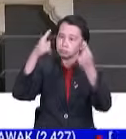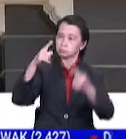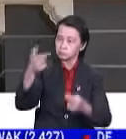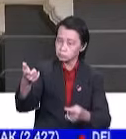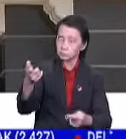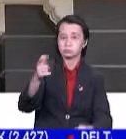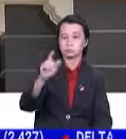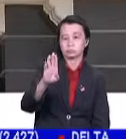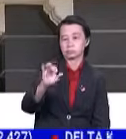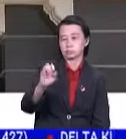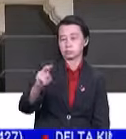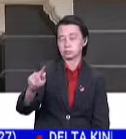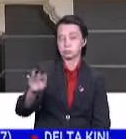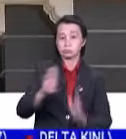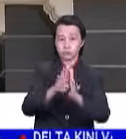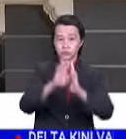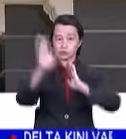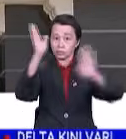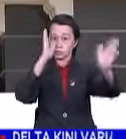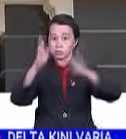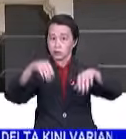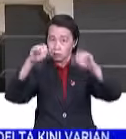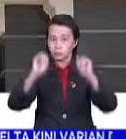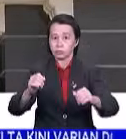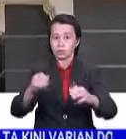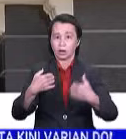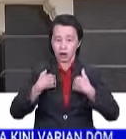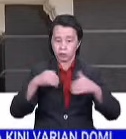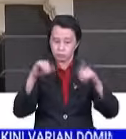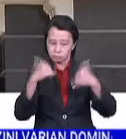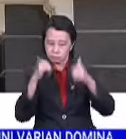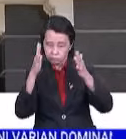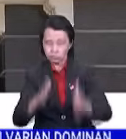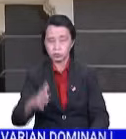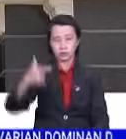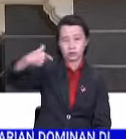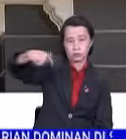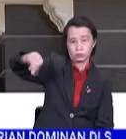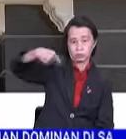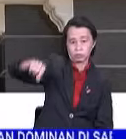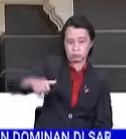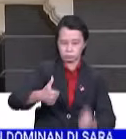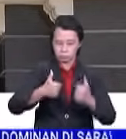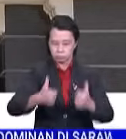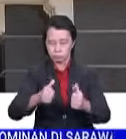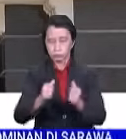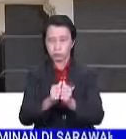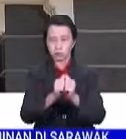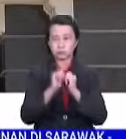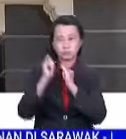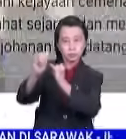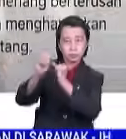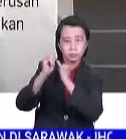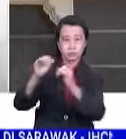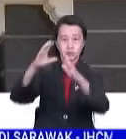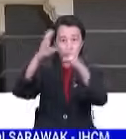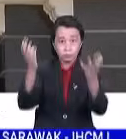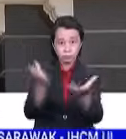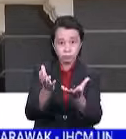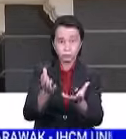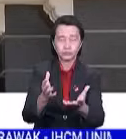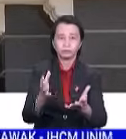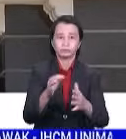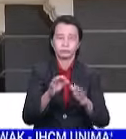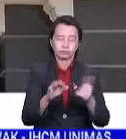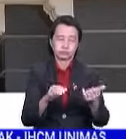Boni sekali lagi membuktikan melicia mampu melahirkan atlet berkualiti berkaliber dan bertaraf dunia menurut